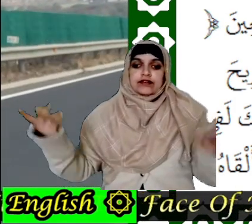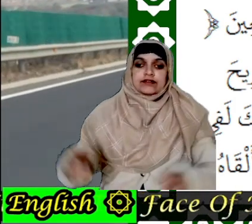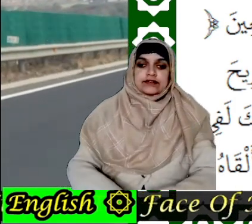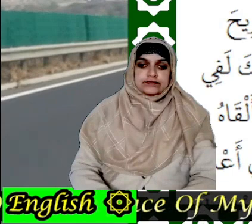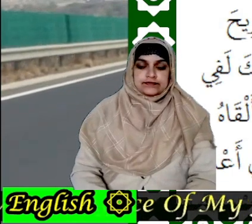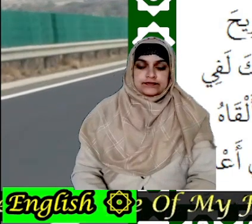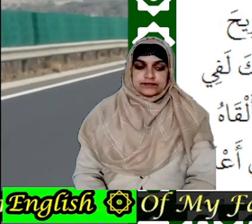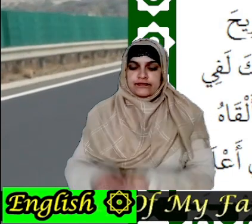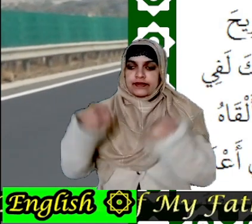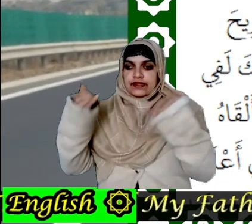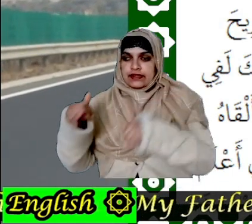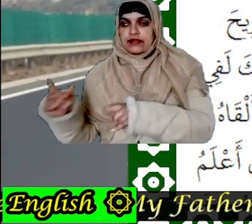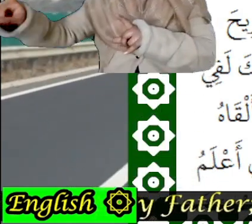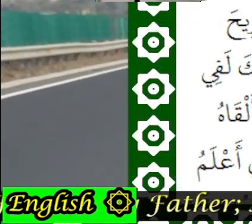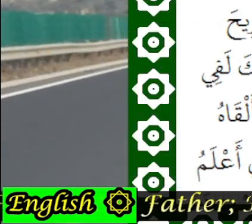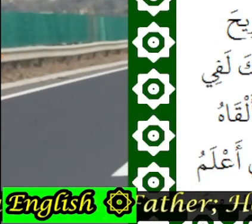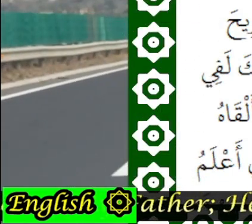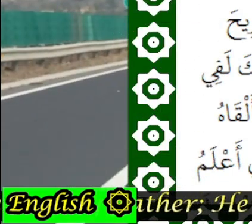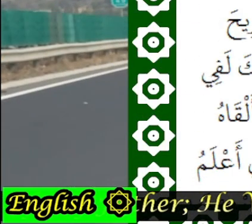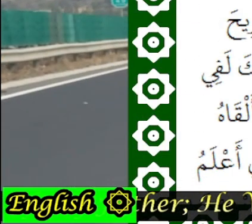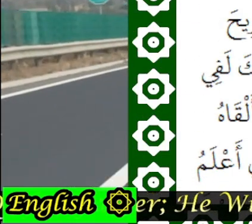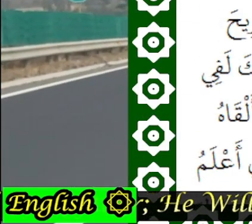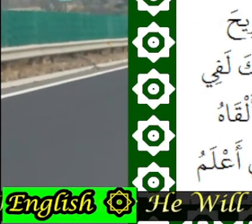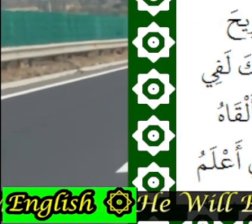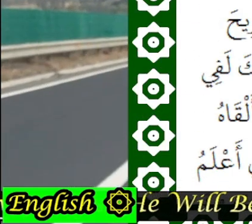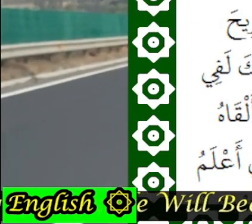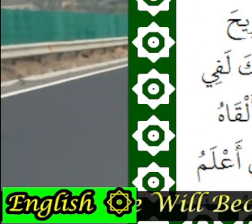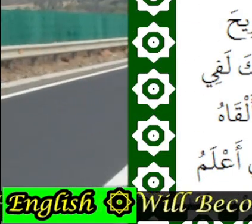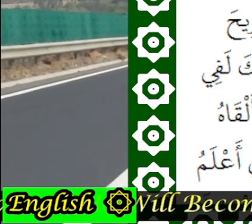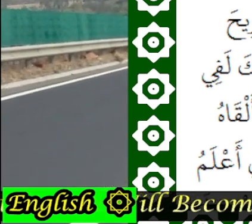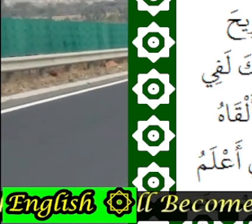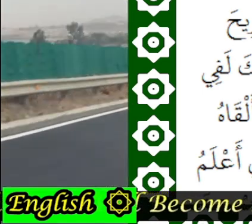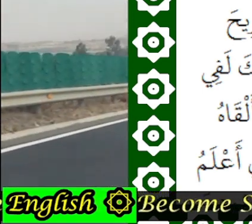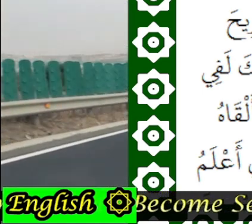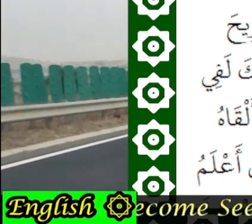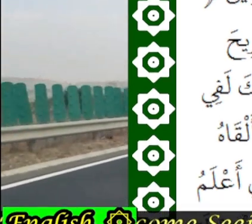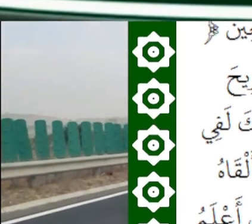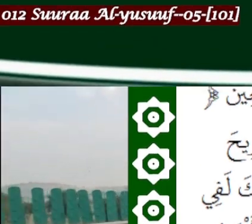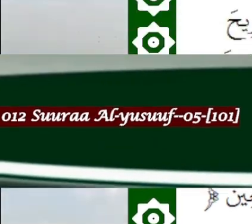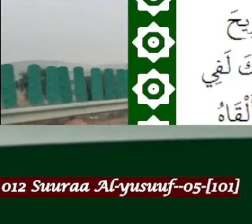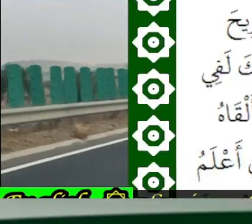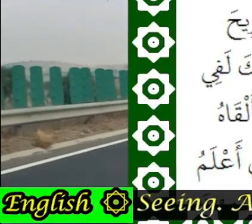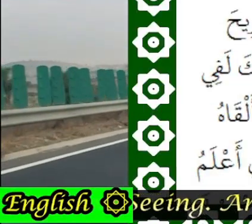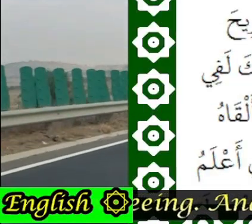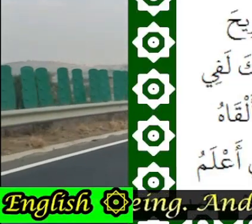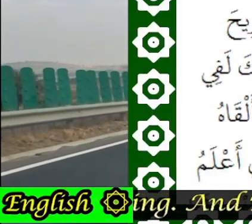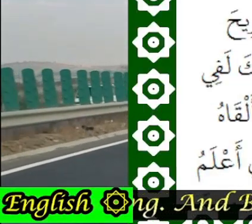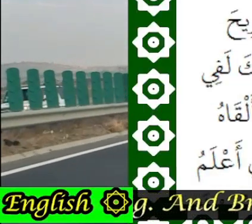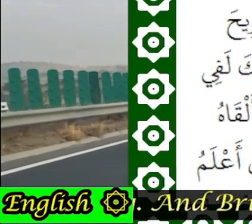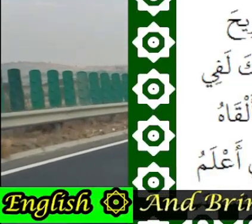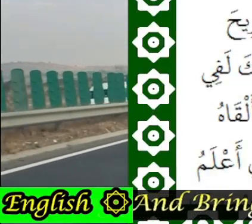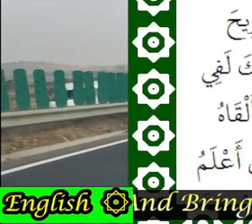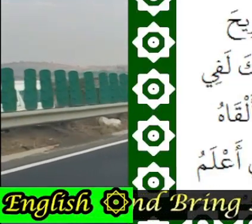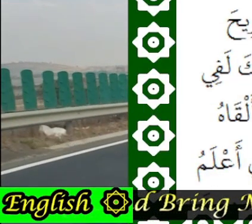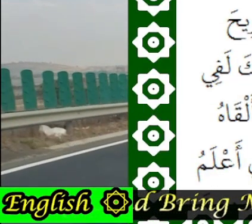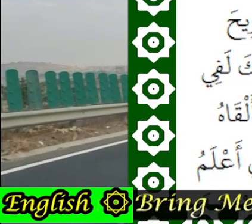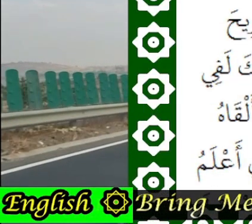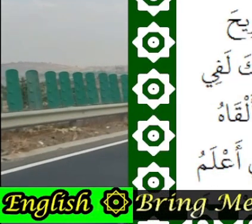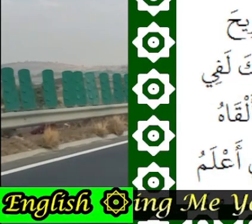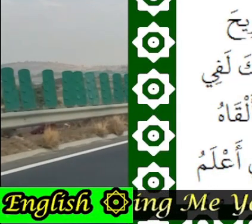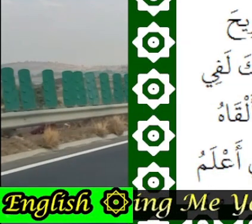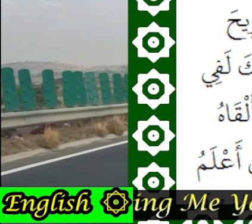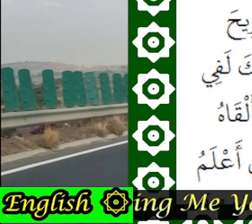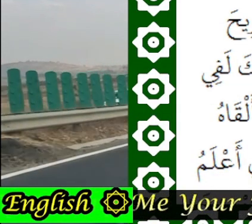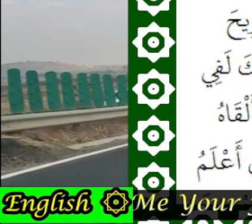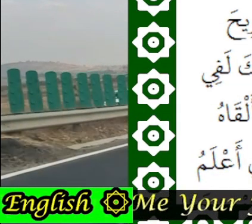قالوا تالله إنك لفي ضلالك القديم أبكنا قالوا جولين